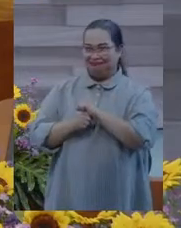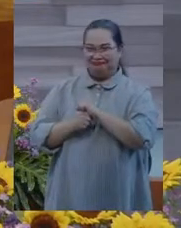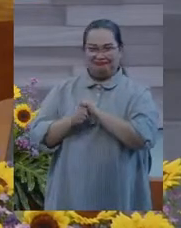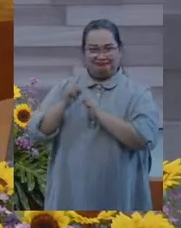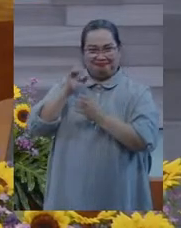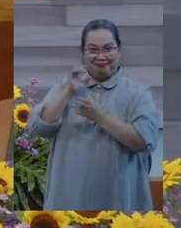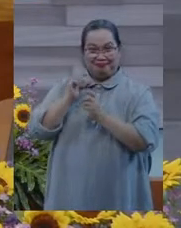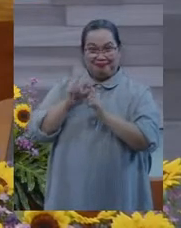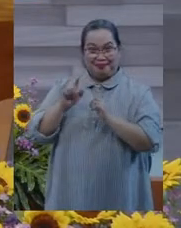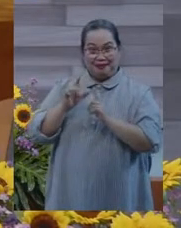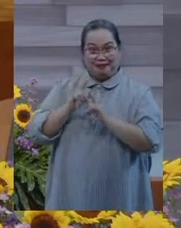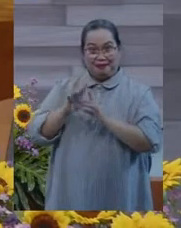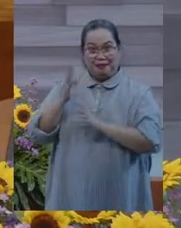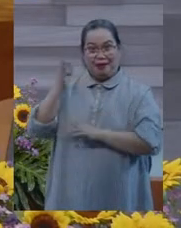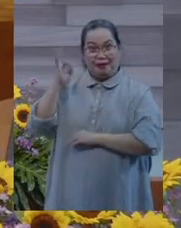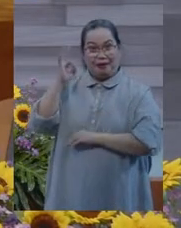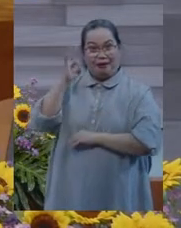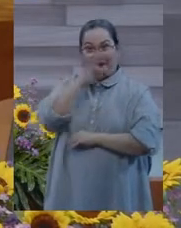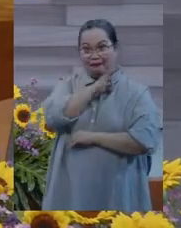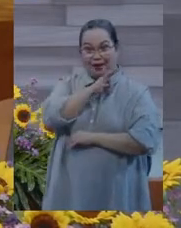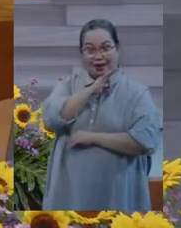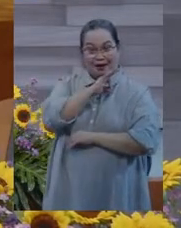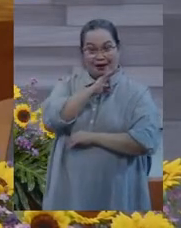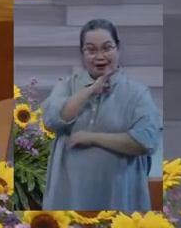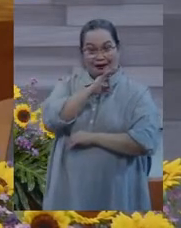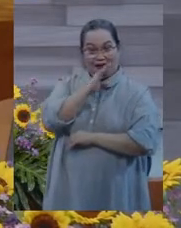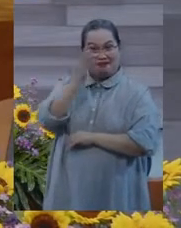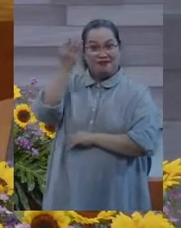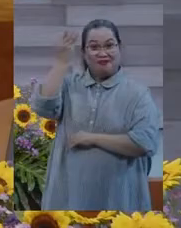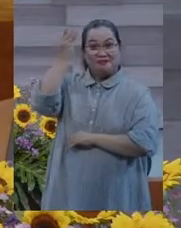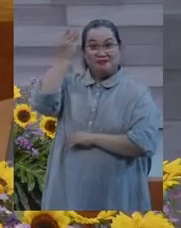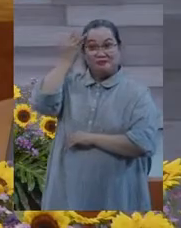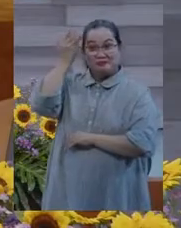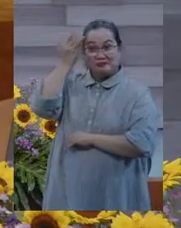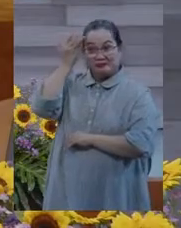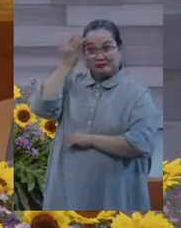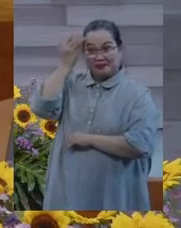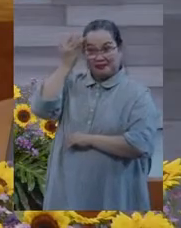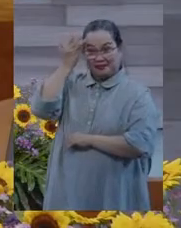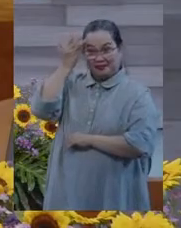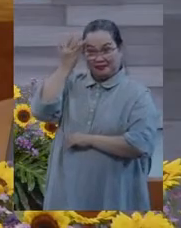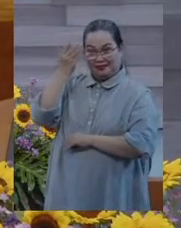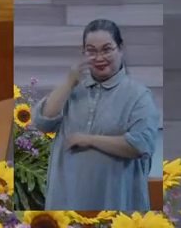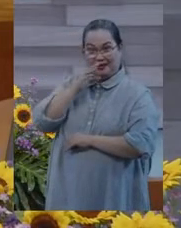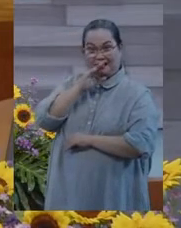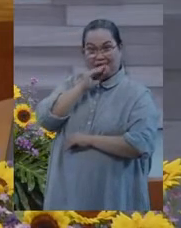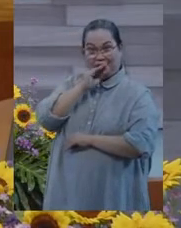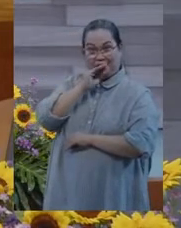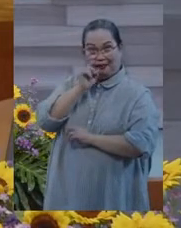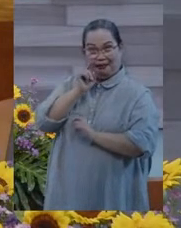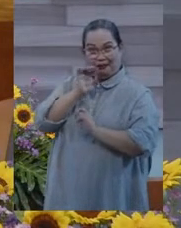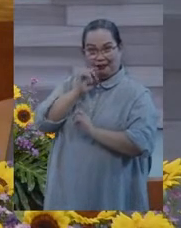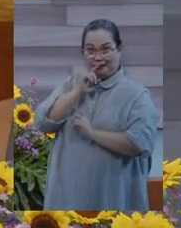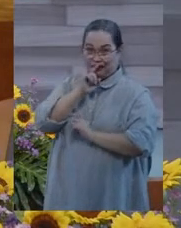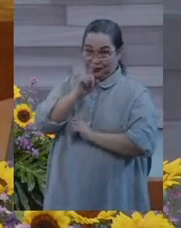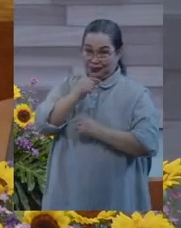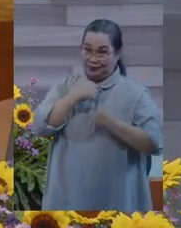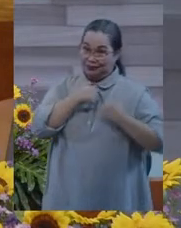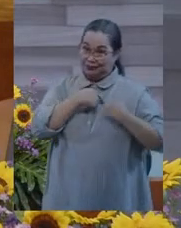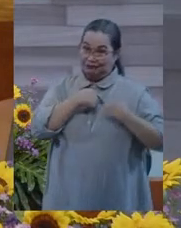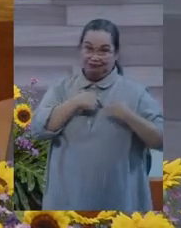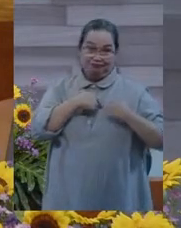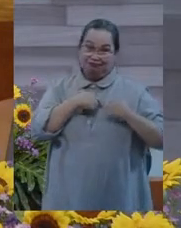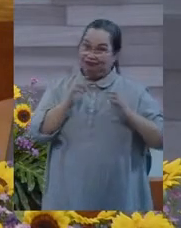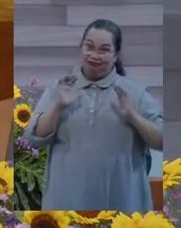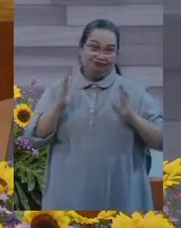ay mga hungkag na mananampalataya lamang sa pananalita, ngunit hindi tunay na